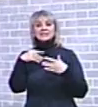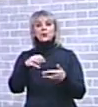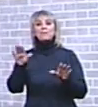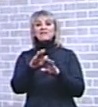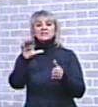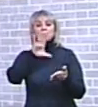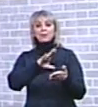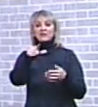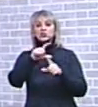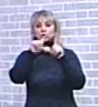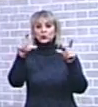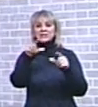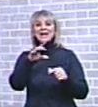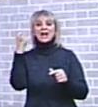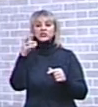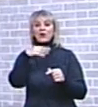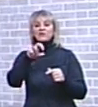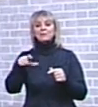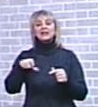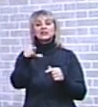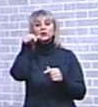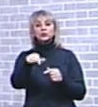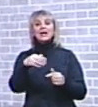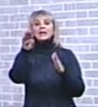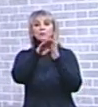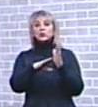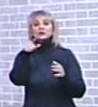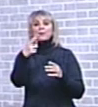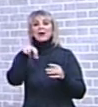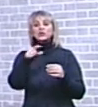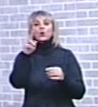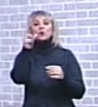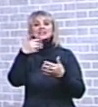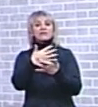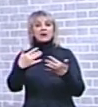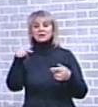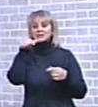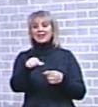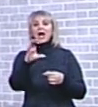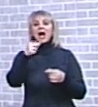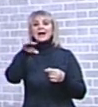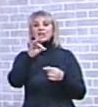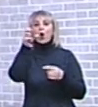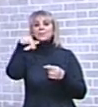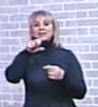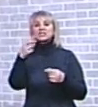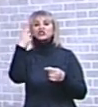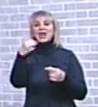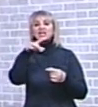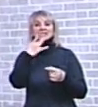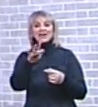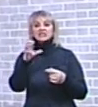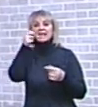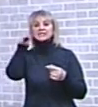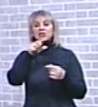певец побывал в студии радио FM на Дону. Репертуар баритона Косарева разнообразен. Арии из оперетт, шлягеры советской